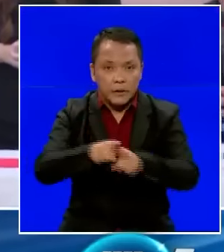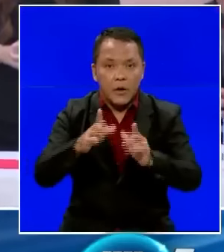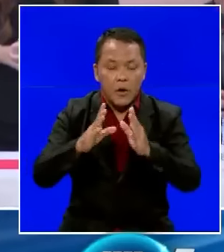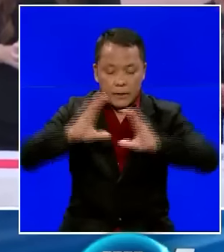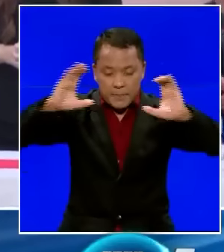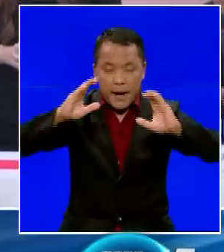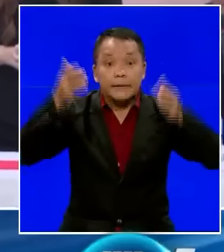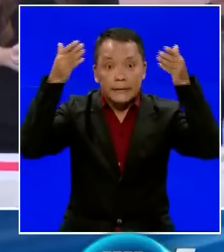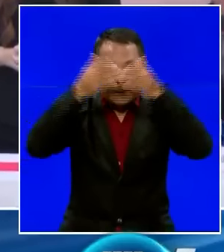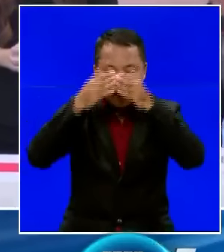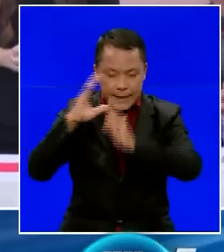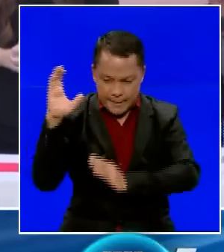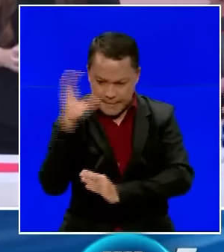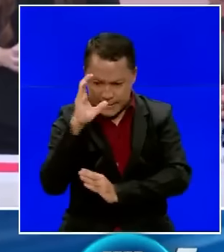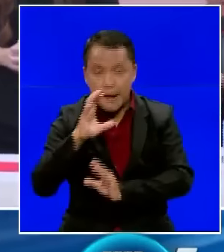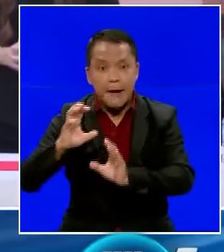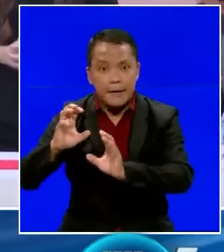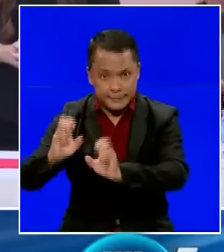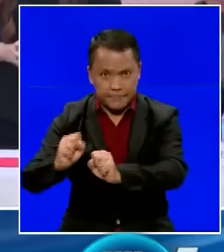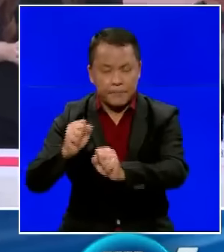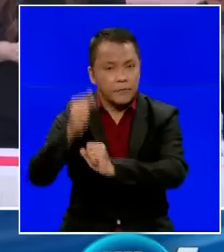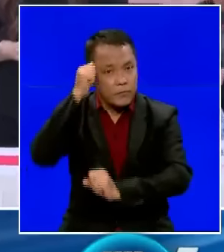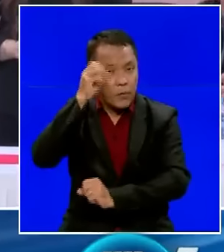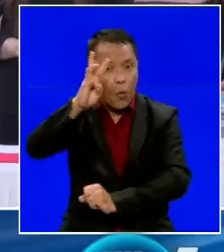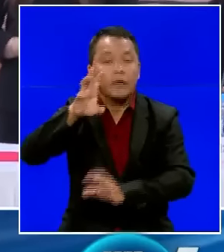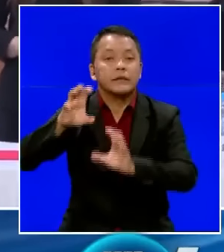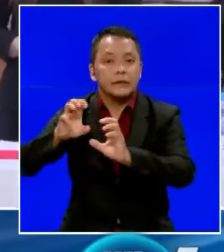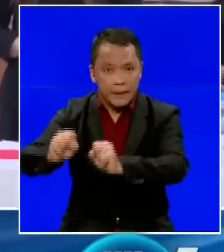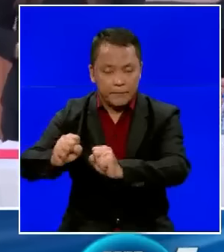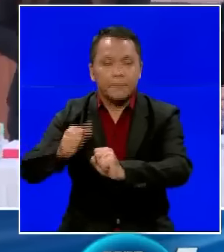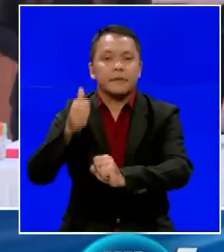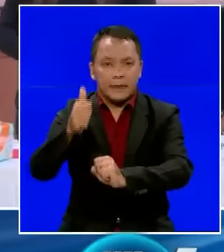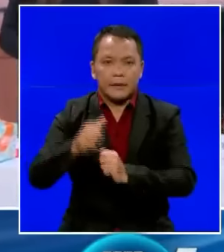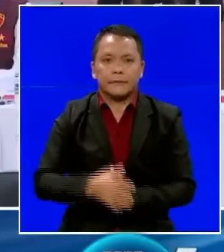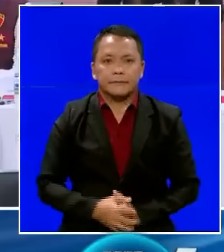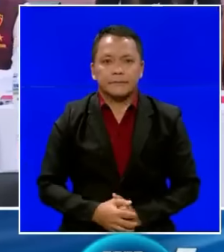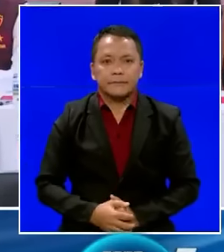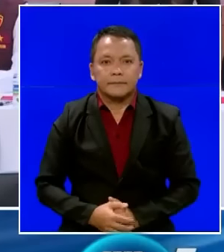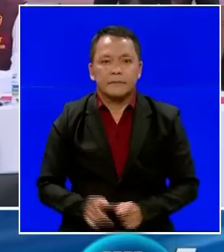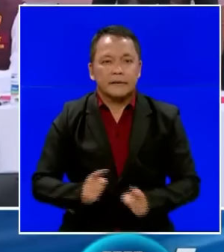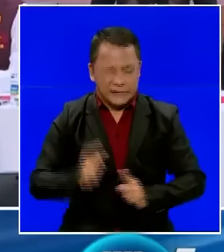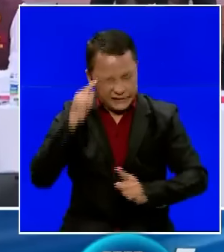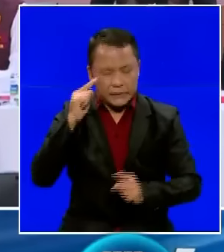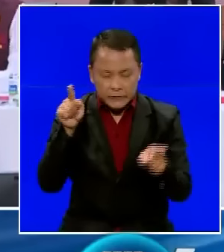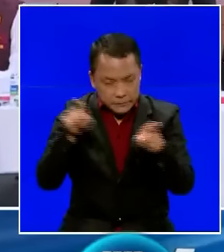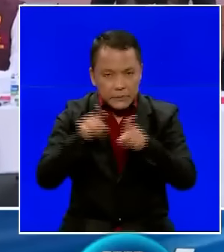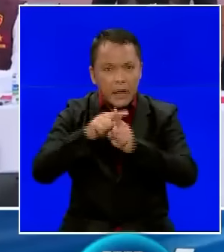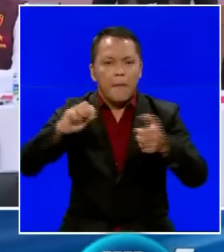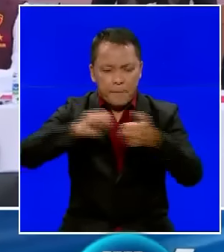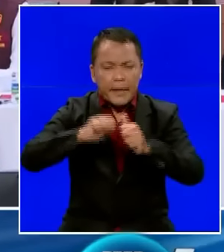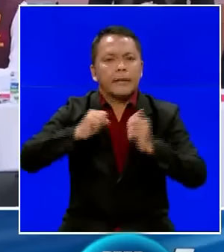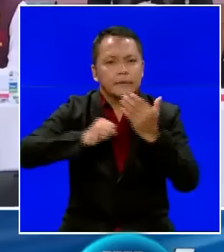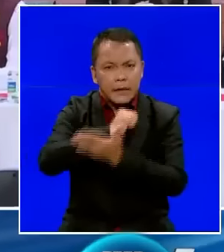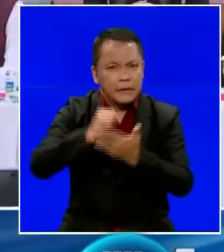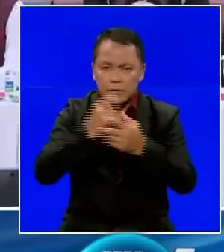อินโดนีเซียก็สามารถจัดปฏิบัติการเพียง6วันก็สามารถจับกุมตัวผู้ต้องหารายนี้ได้เราเห็นตรงกันว่าปัญหายาเสพติ